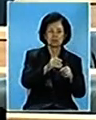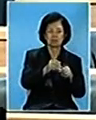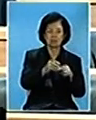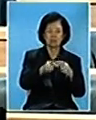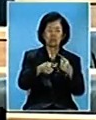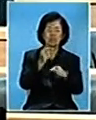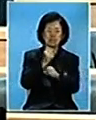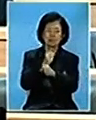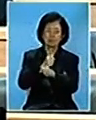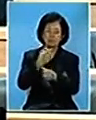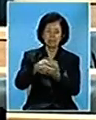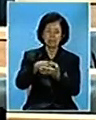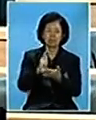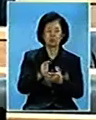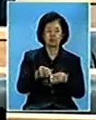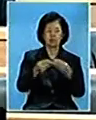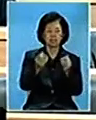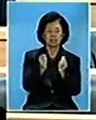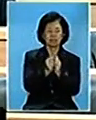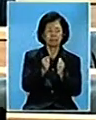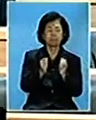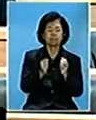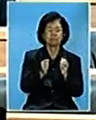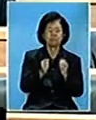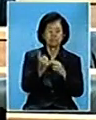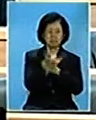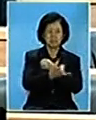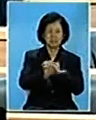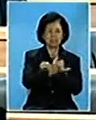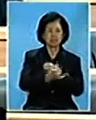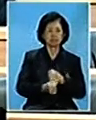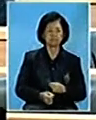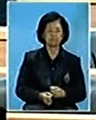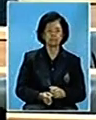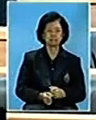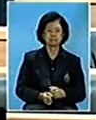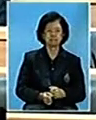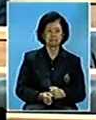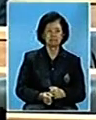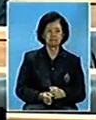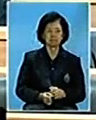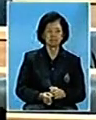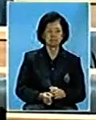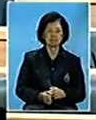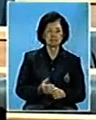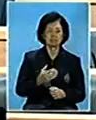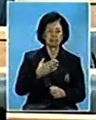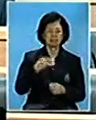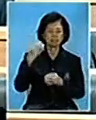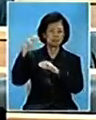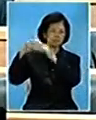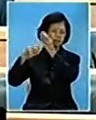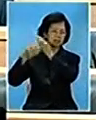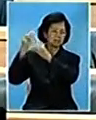เพื่ออนาคตของประเทศเราและลูกหลานของเรานะครับด้วยความเคารพท่านจริงๆผมไม่อยากจะไปย้อนพูดในเรื่องอดีตว่าท่